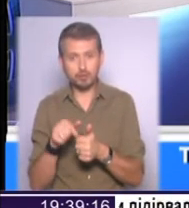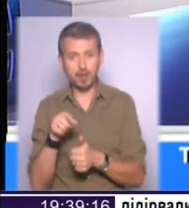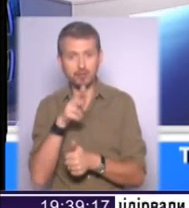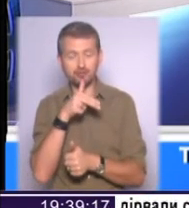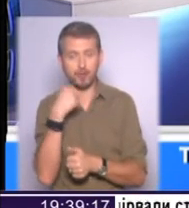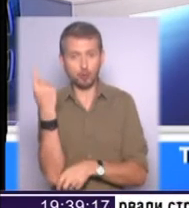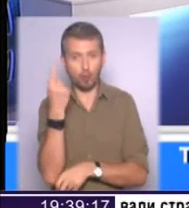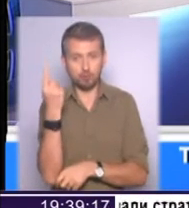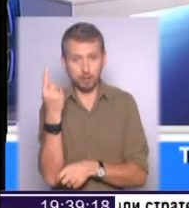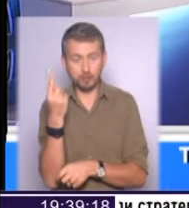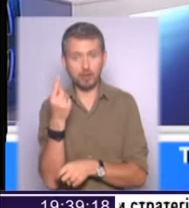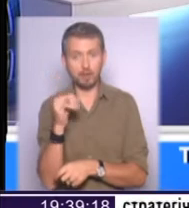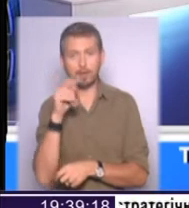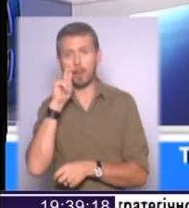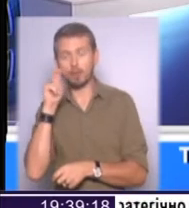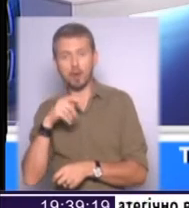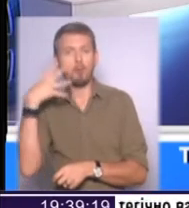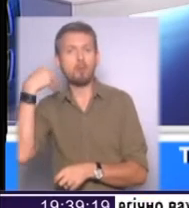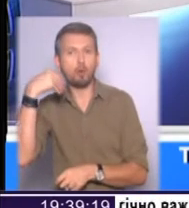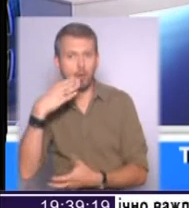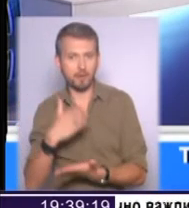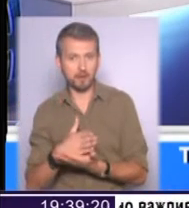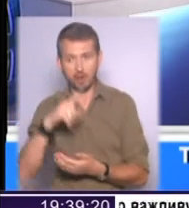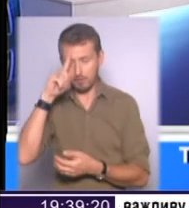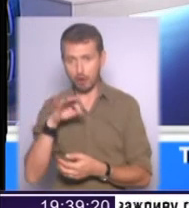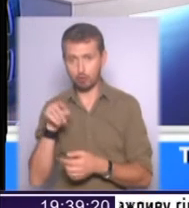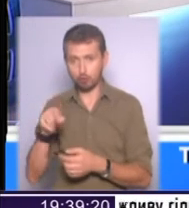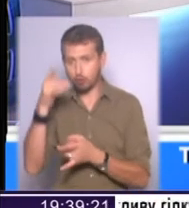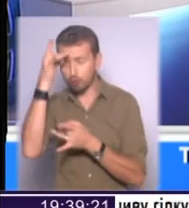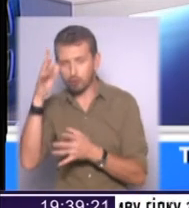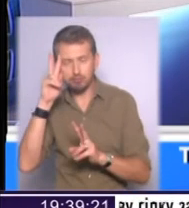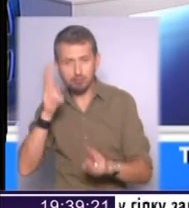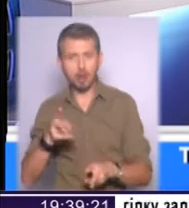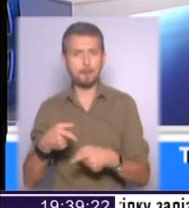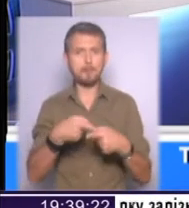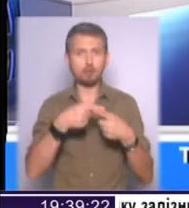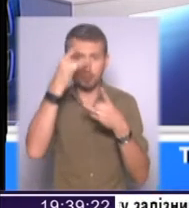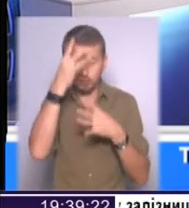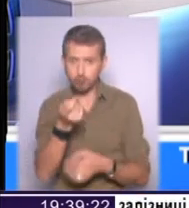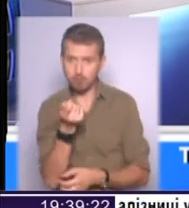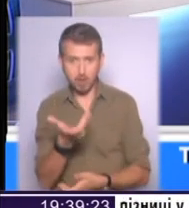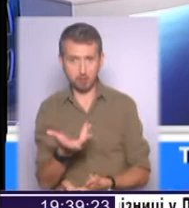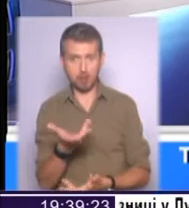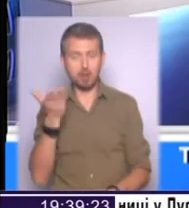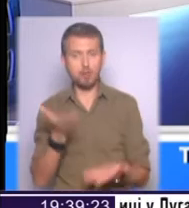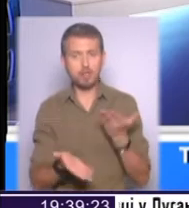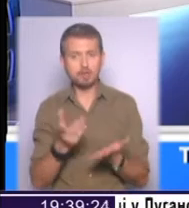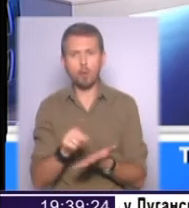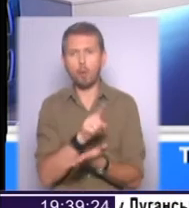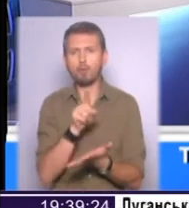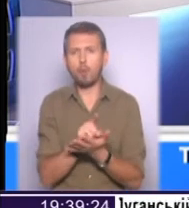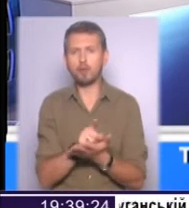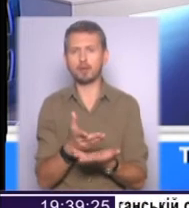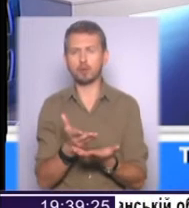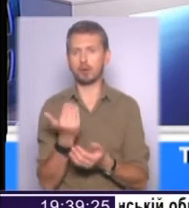Чернівецькою областю, в тому числі з Україною, Молдова, ми знаємо про цю культуру. Білоруську культуру мало, тому можливо, обов'язок вас,